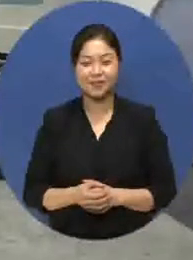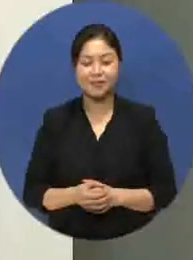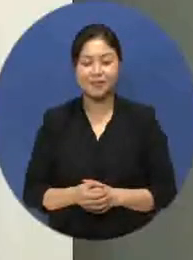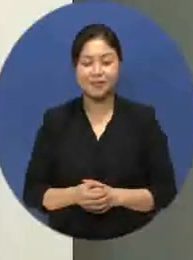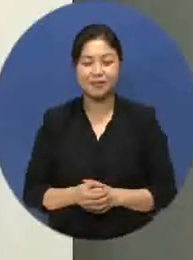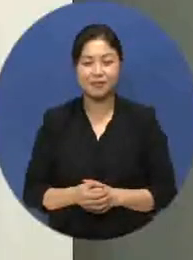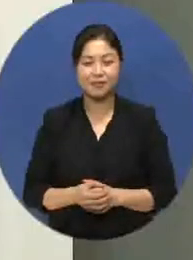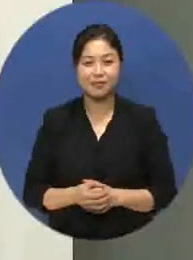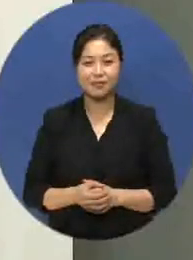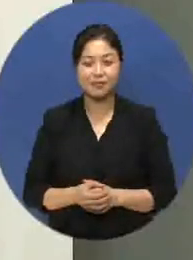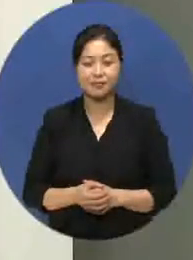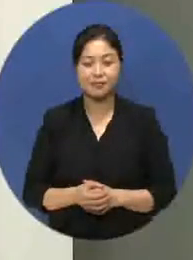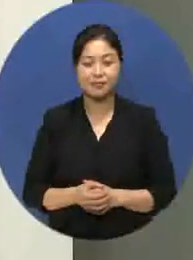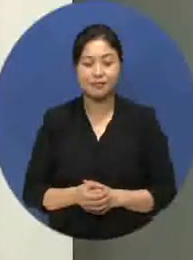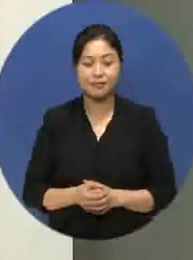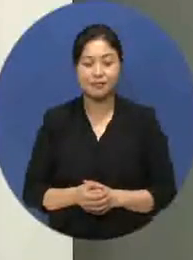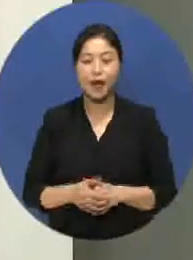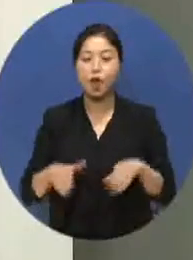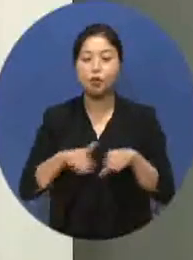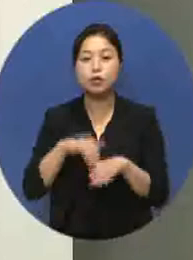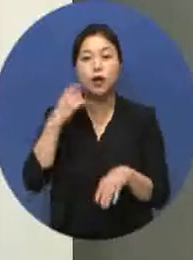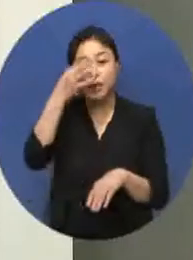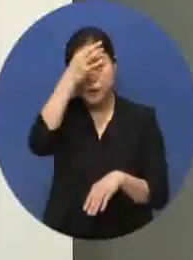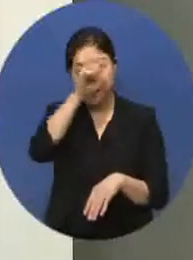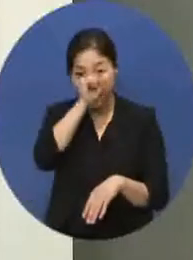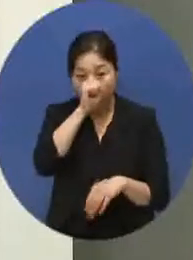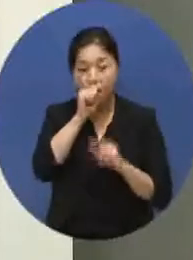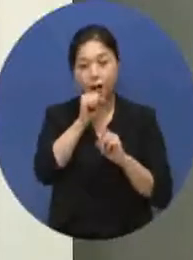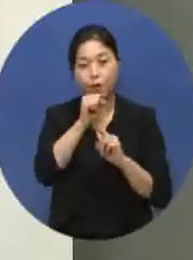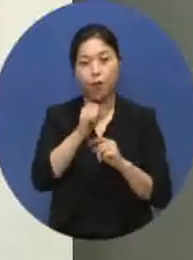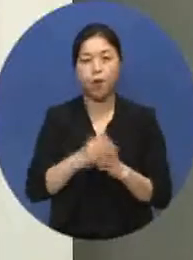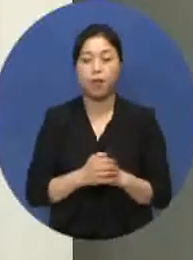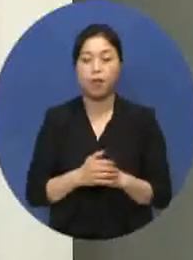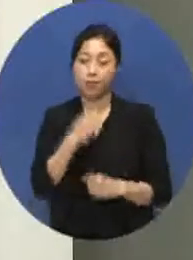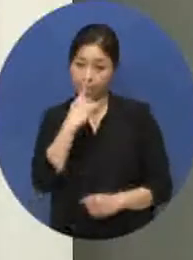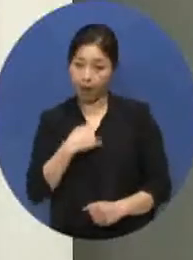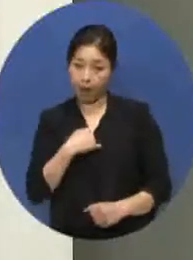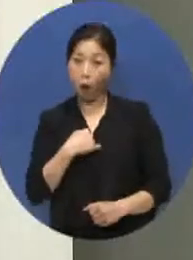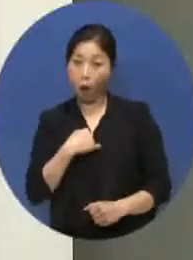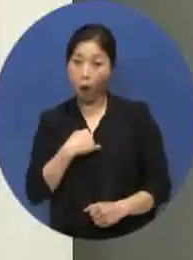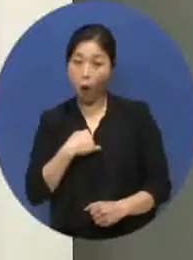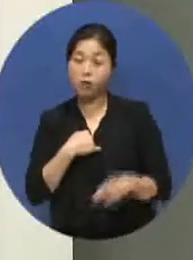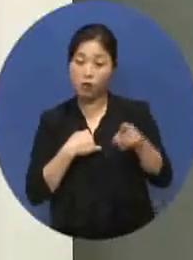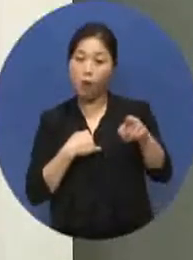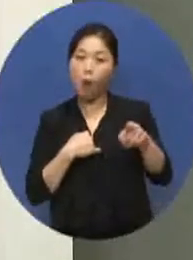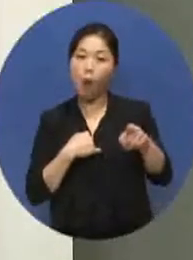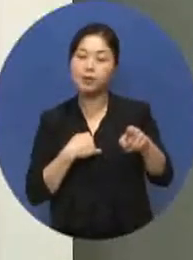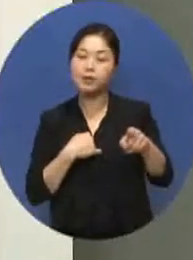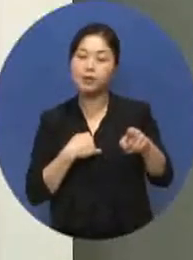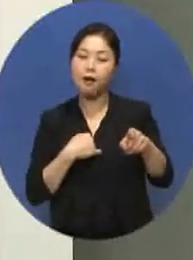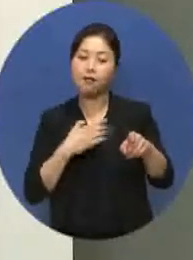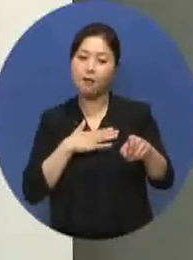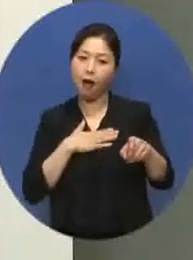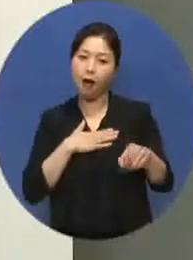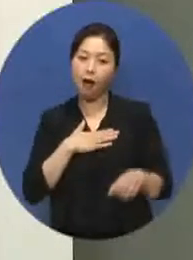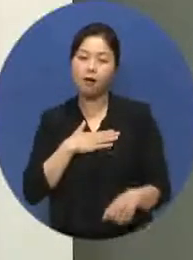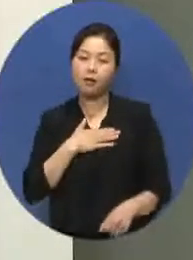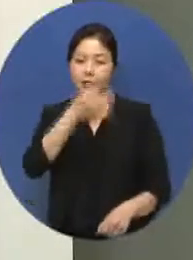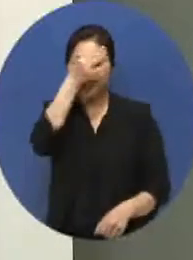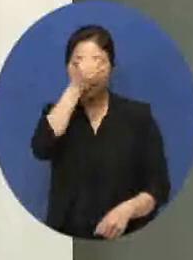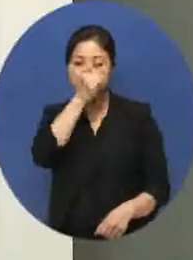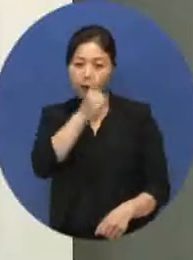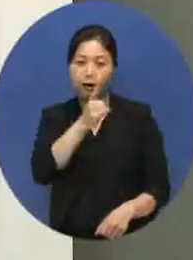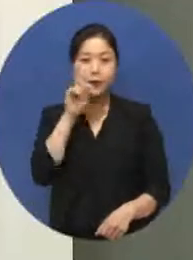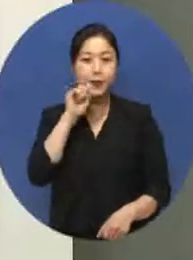문화예술을 좋아하고 예. 또 본인이 어떤 소질이 있다. 예. 그래서 이제 하고 싶어도 예.